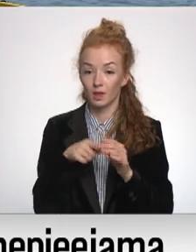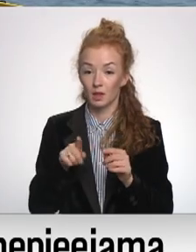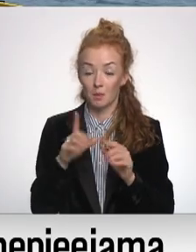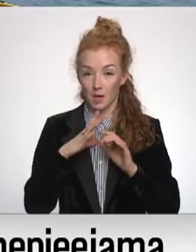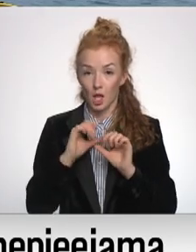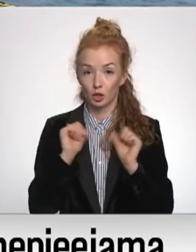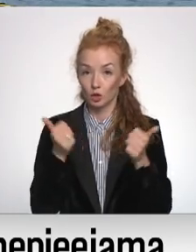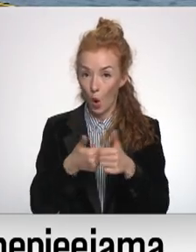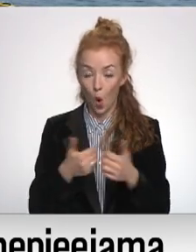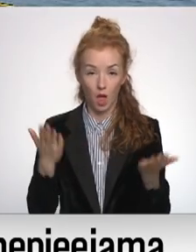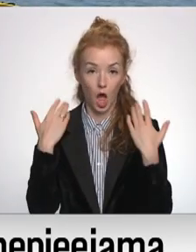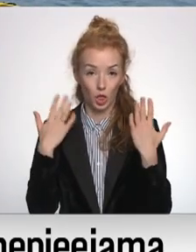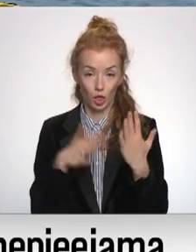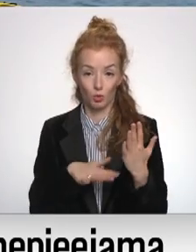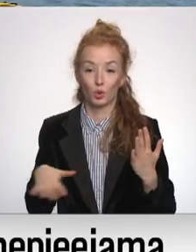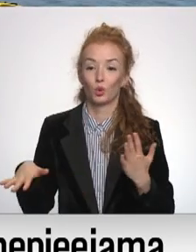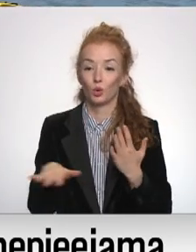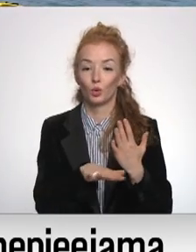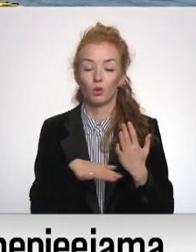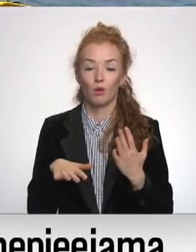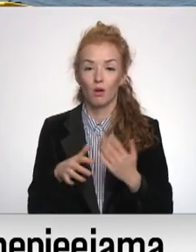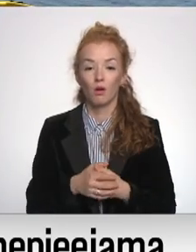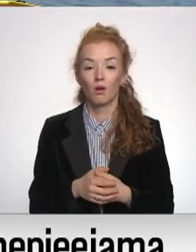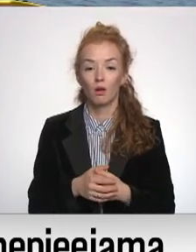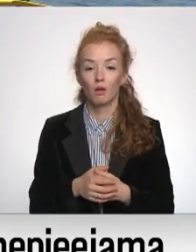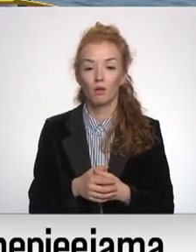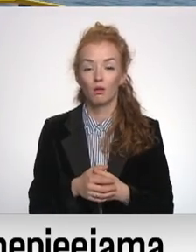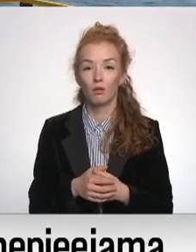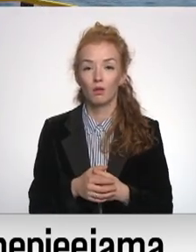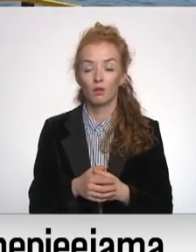Bija taču paredzēts, ka būs kā atpūtas zona.